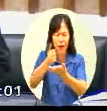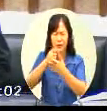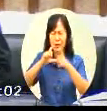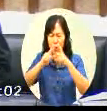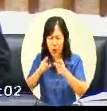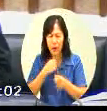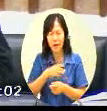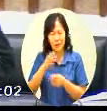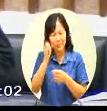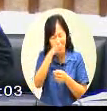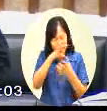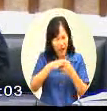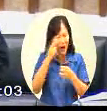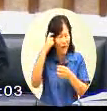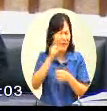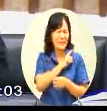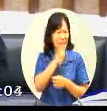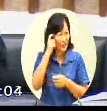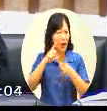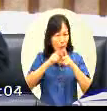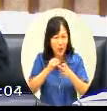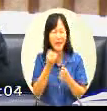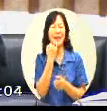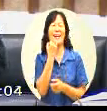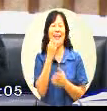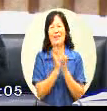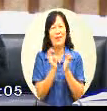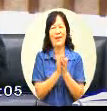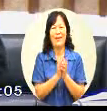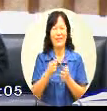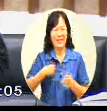动回答是更好，因为你不是